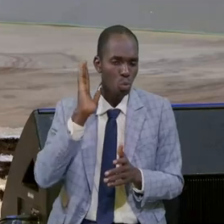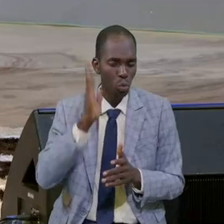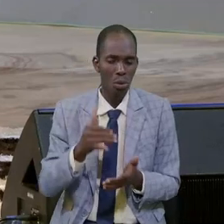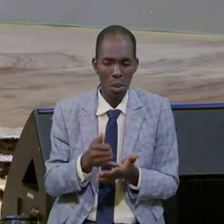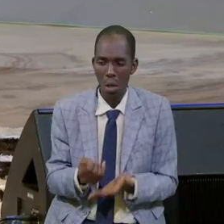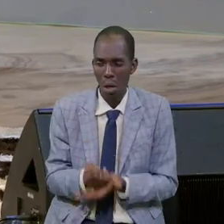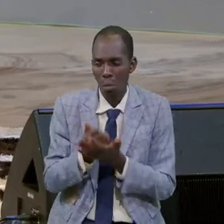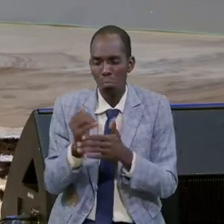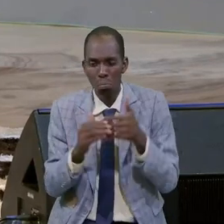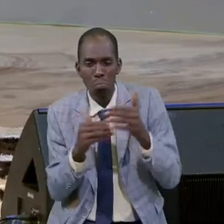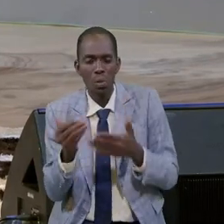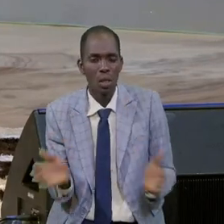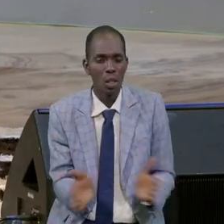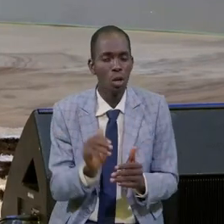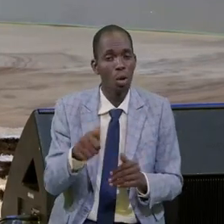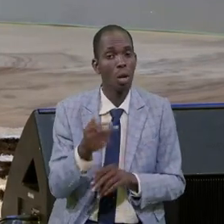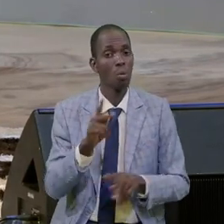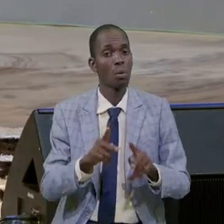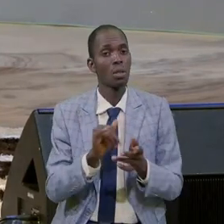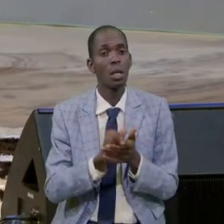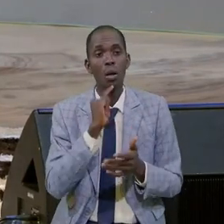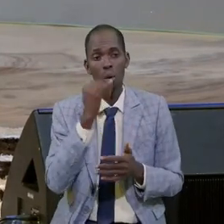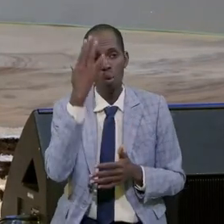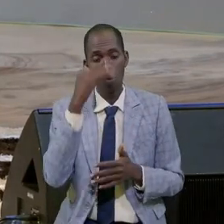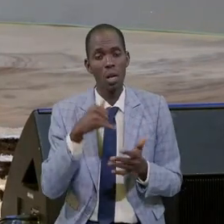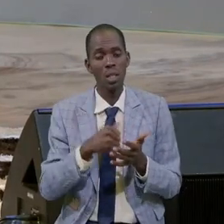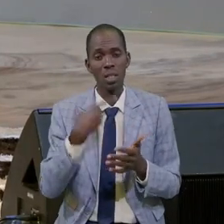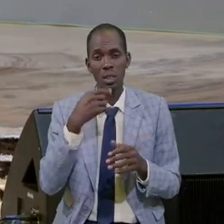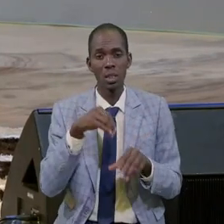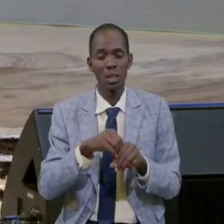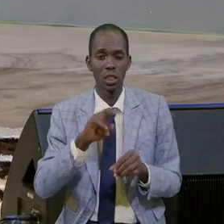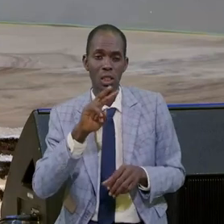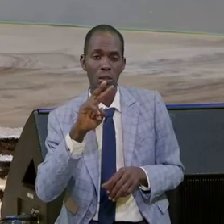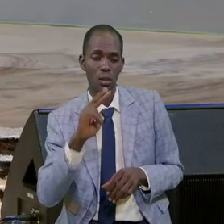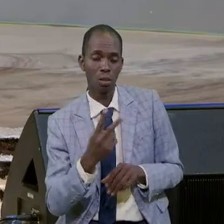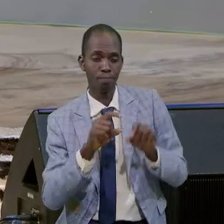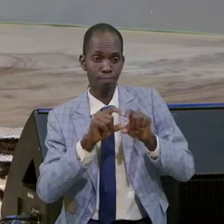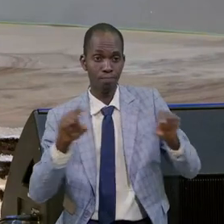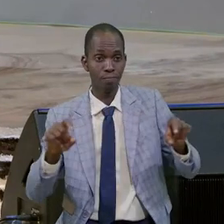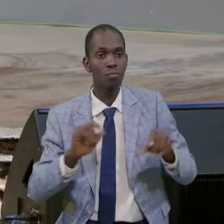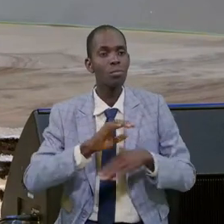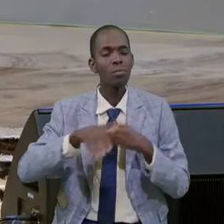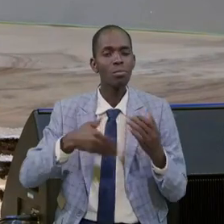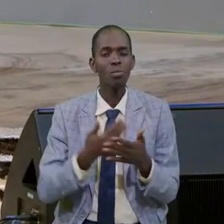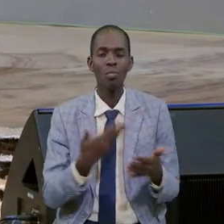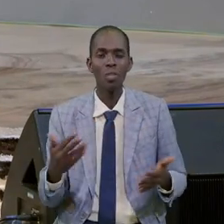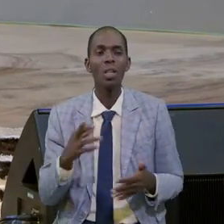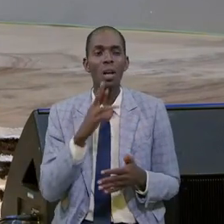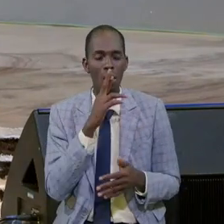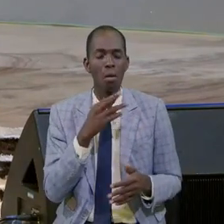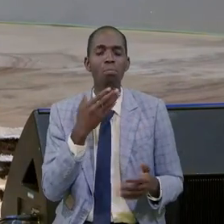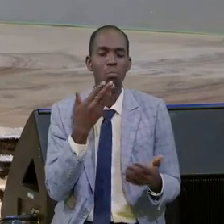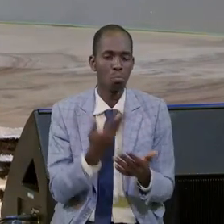que cela va édifier les autres? Est-ce qu'il dit, en deuxième partie, il dit que tout est permis, mais